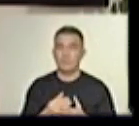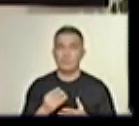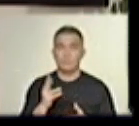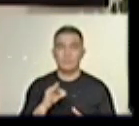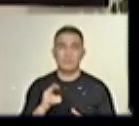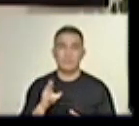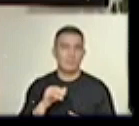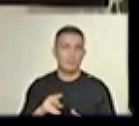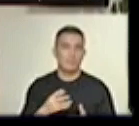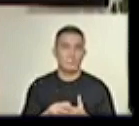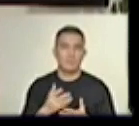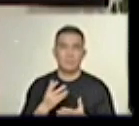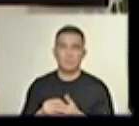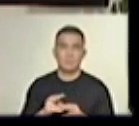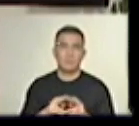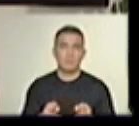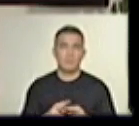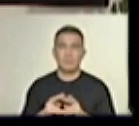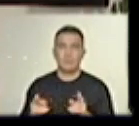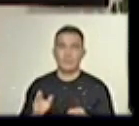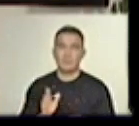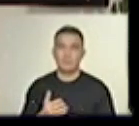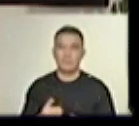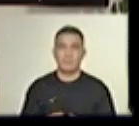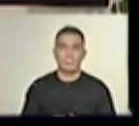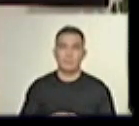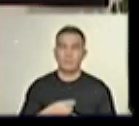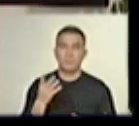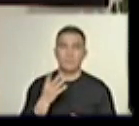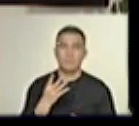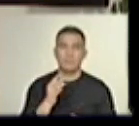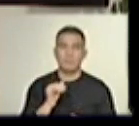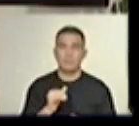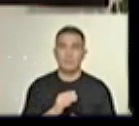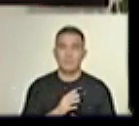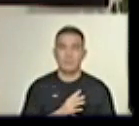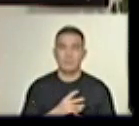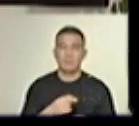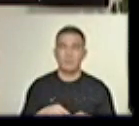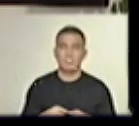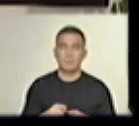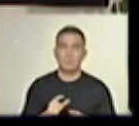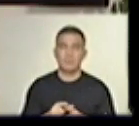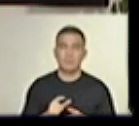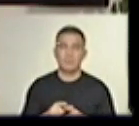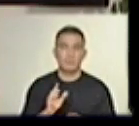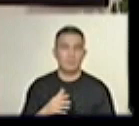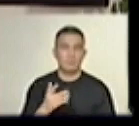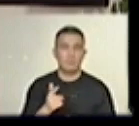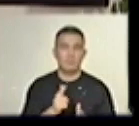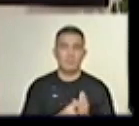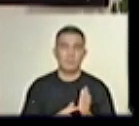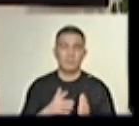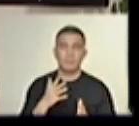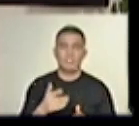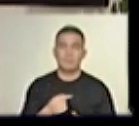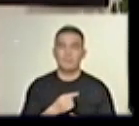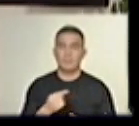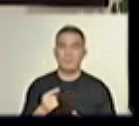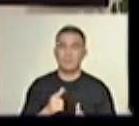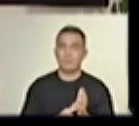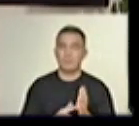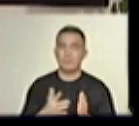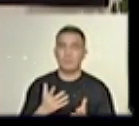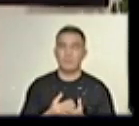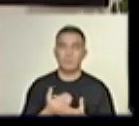ham 11.2. To'rtinchisiga mana bu sonni yozdim. 75 va -75.